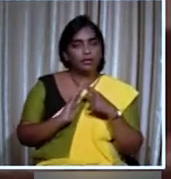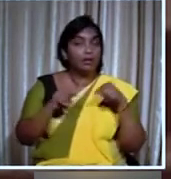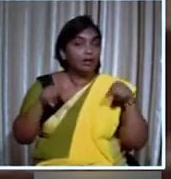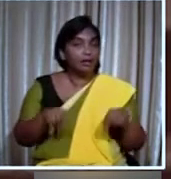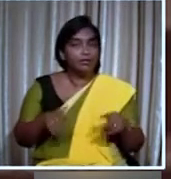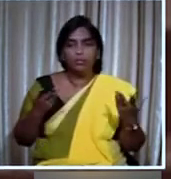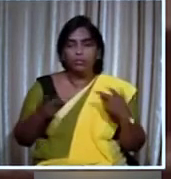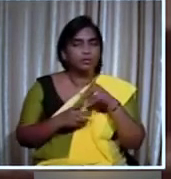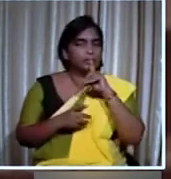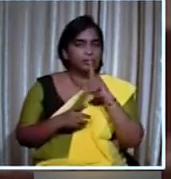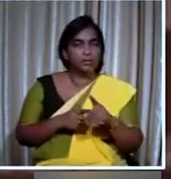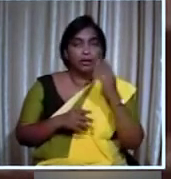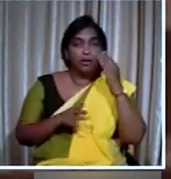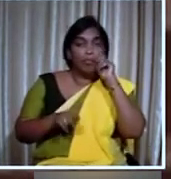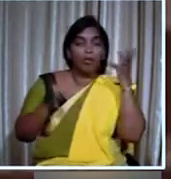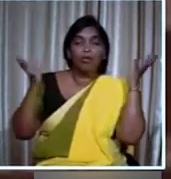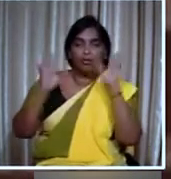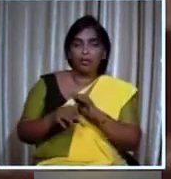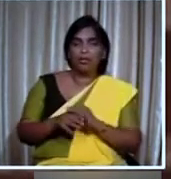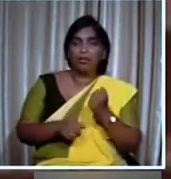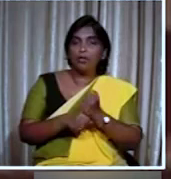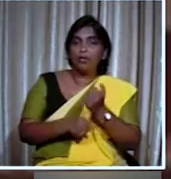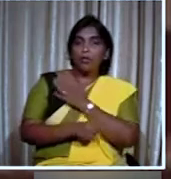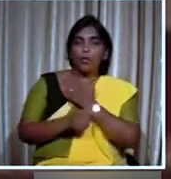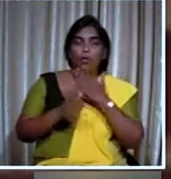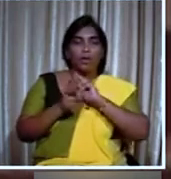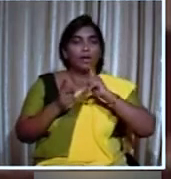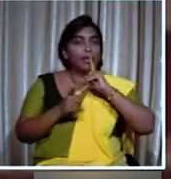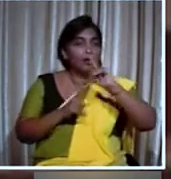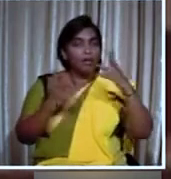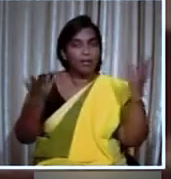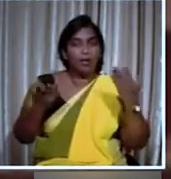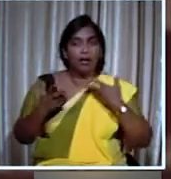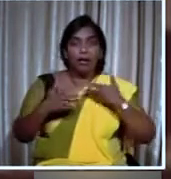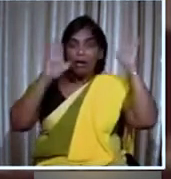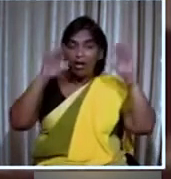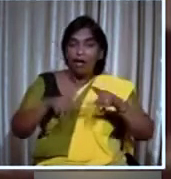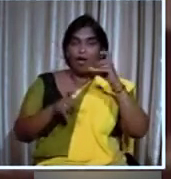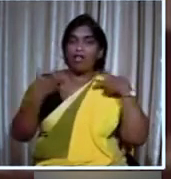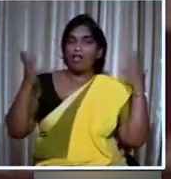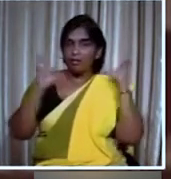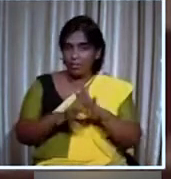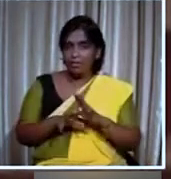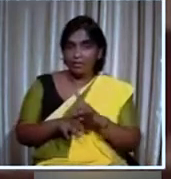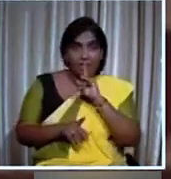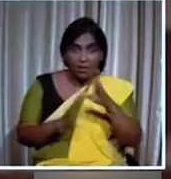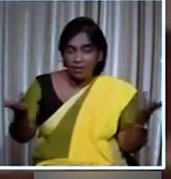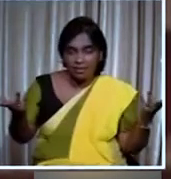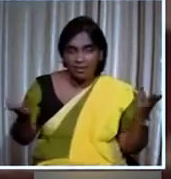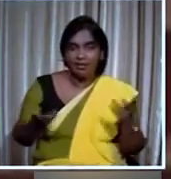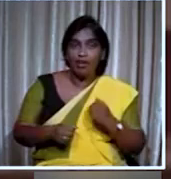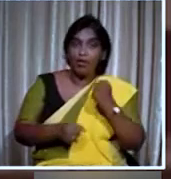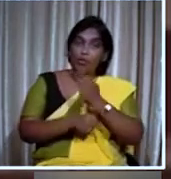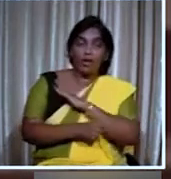මොනවාද කියන්නේ කොල්ලෝ පාරේ ගෝටාය පා කිව්වට අපි ආවා කොළඹට එහෙම නෙමෙයි